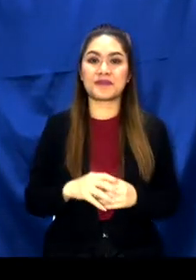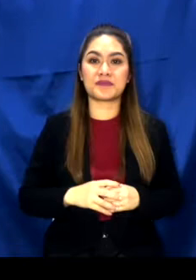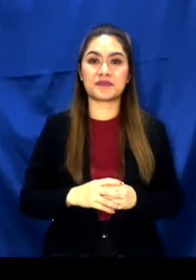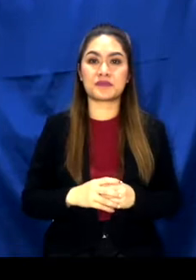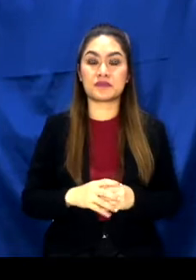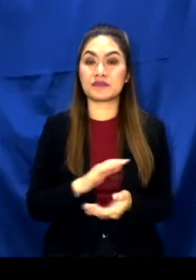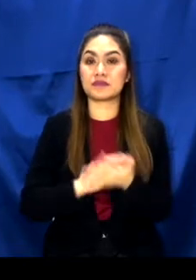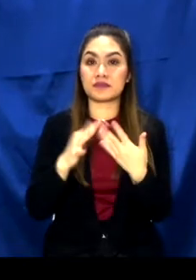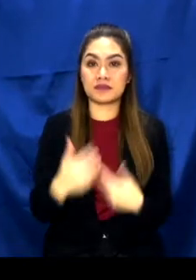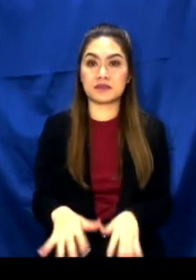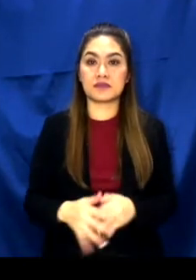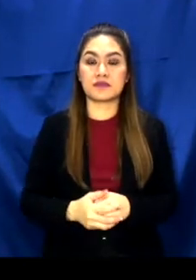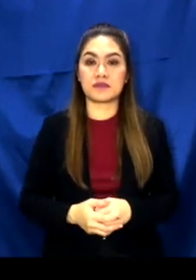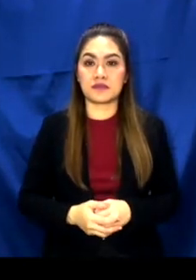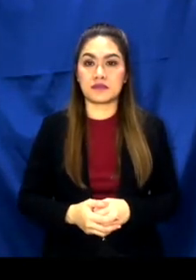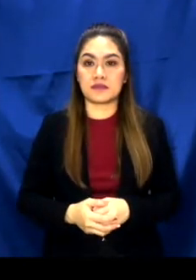พอได้แล้วนะคะ